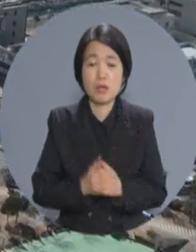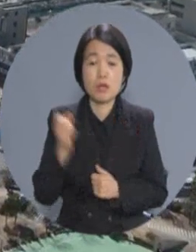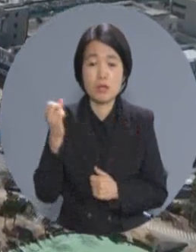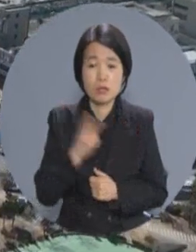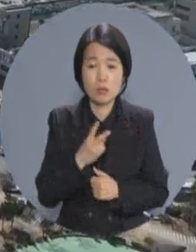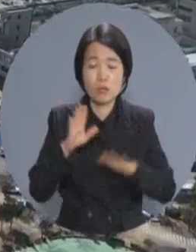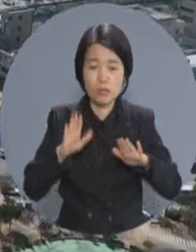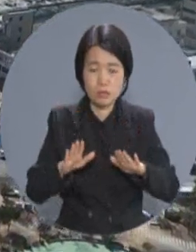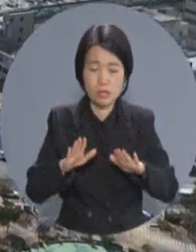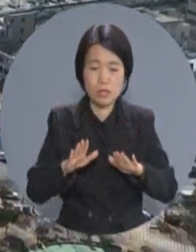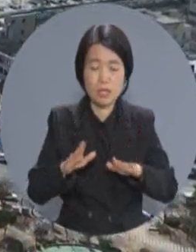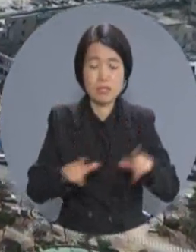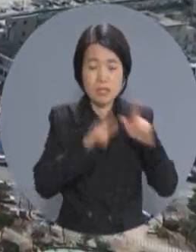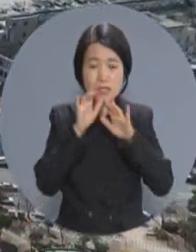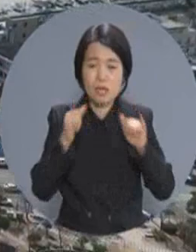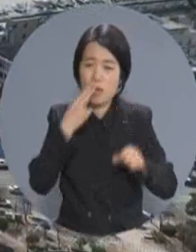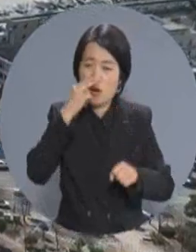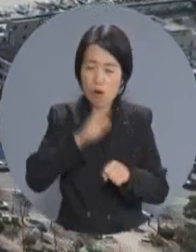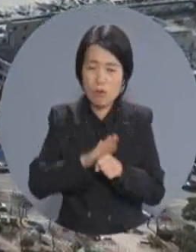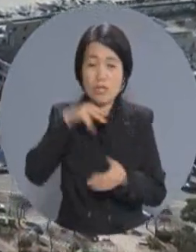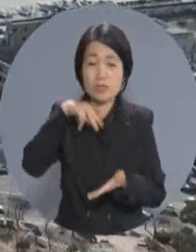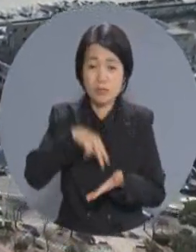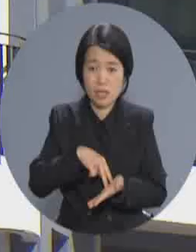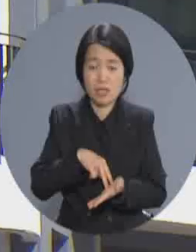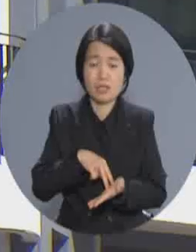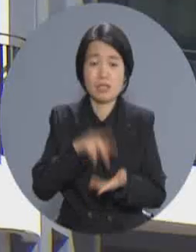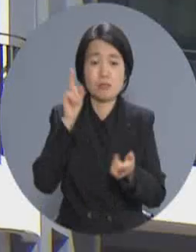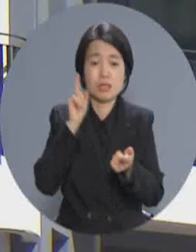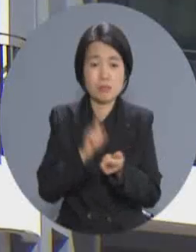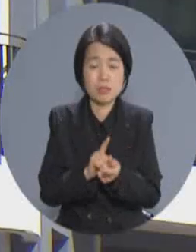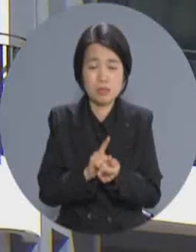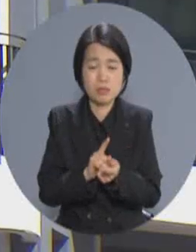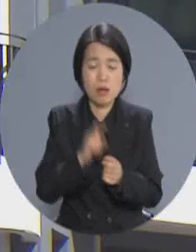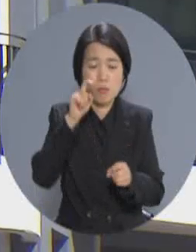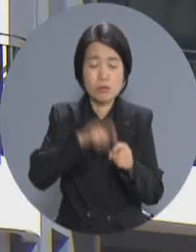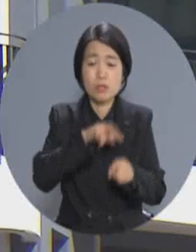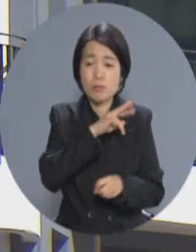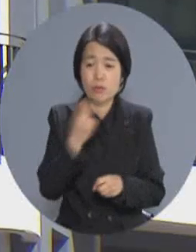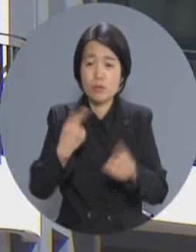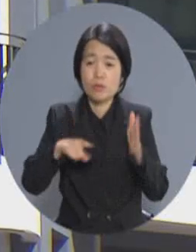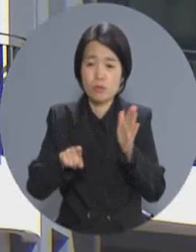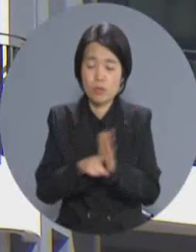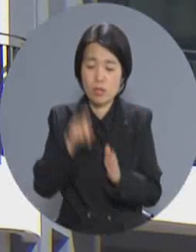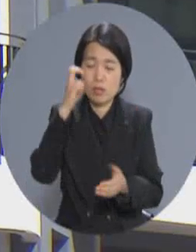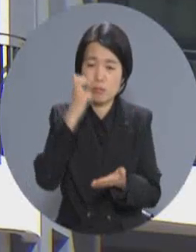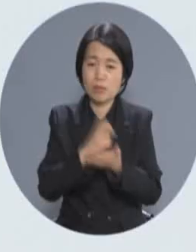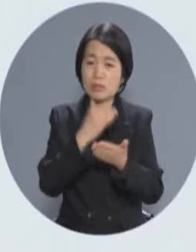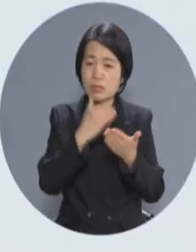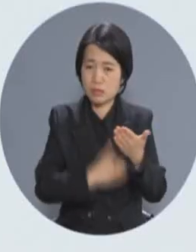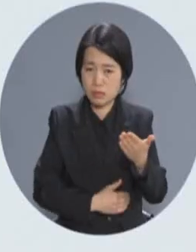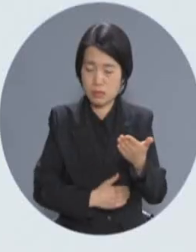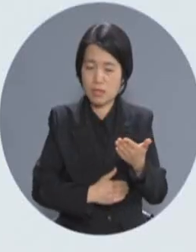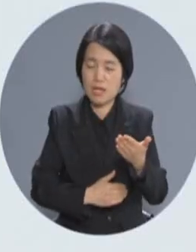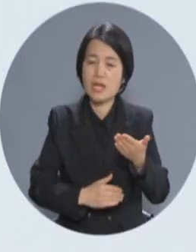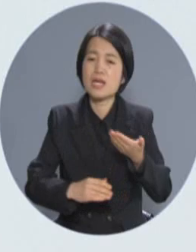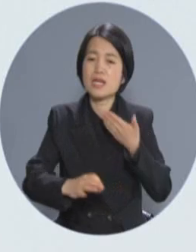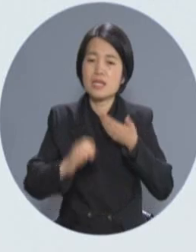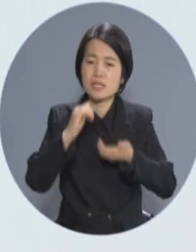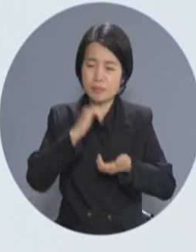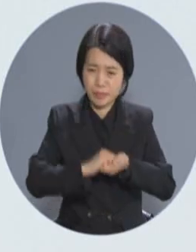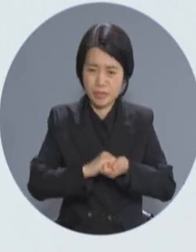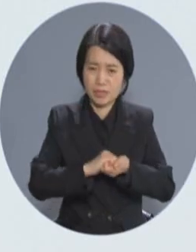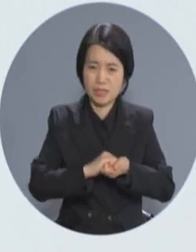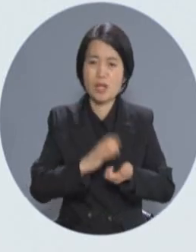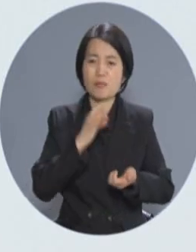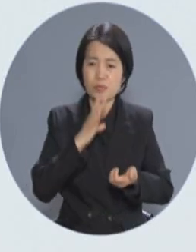그러면서 현재 생수 거주민들이 억울한 처지에 놓여 있다며 생숙의 용도 변경을 위한 법적 근거도 한시적으로 마련된